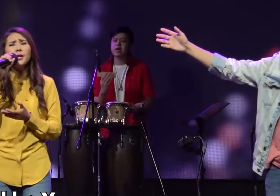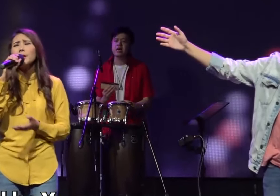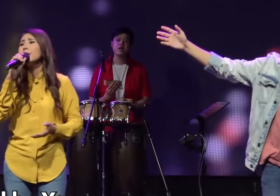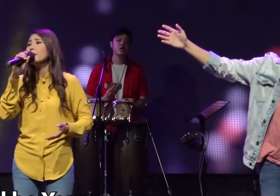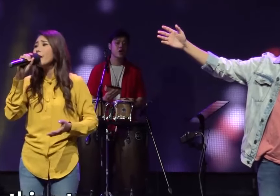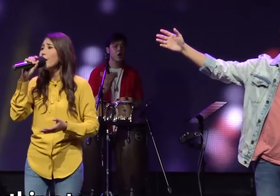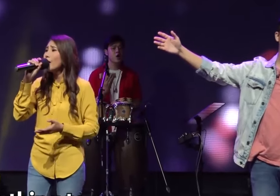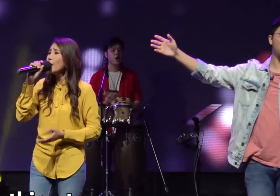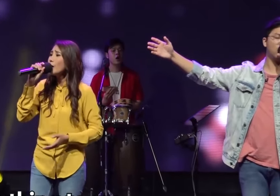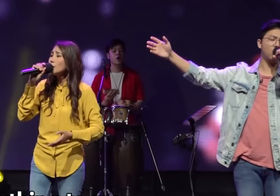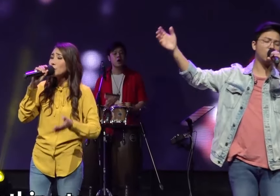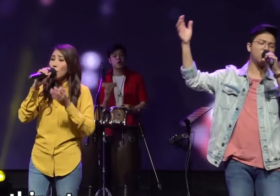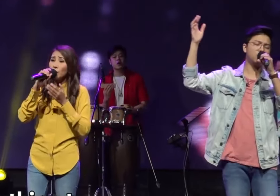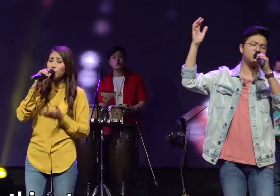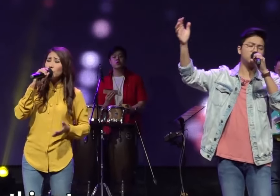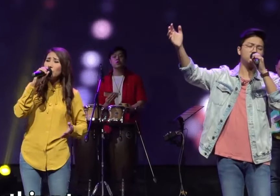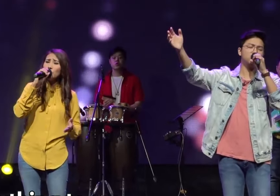Amen. You